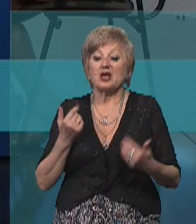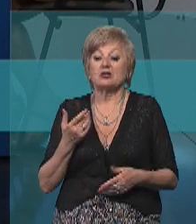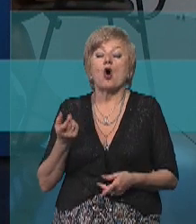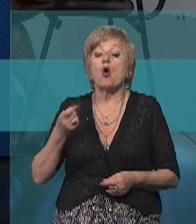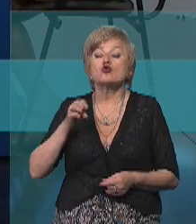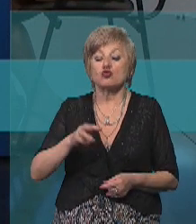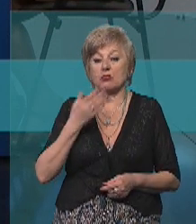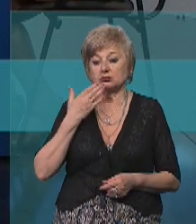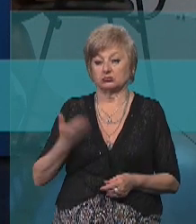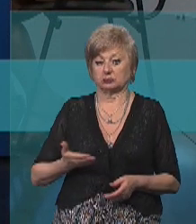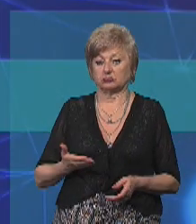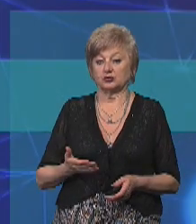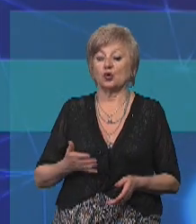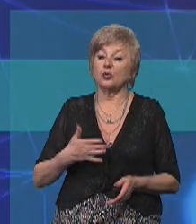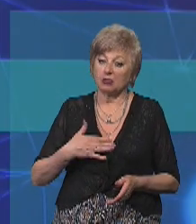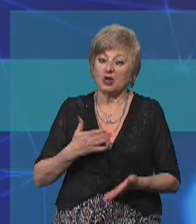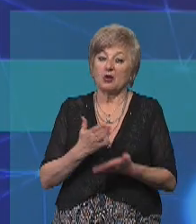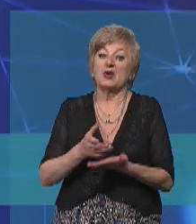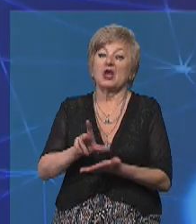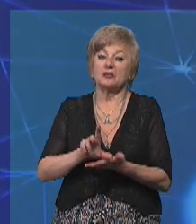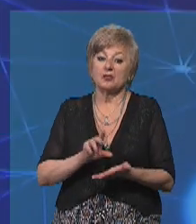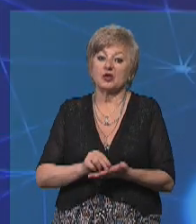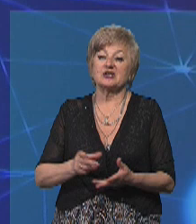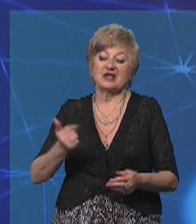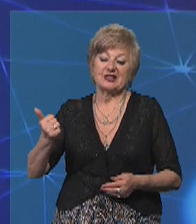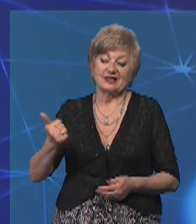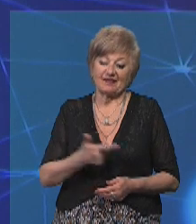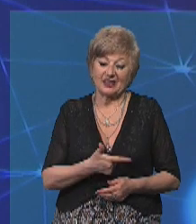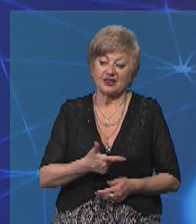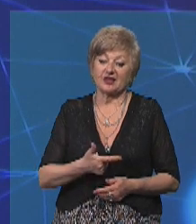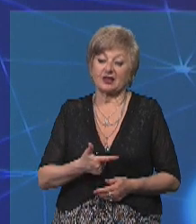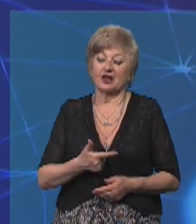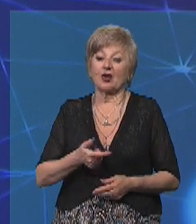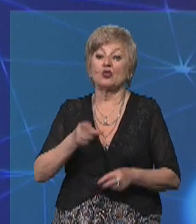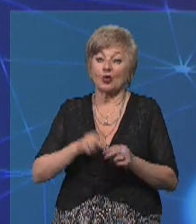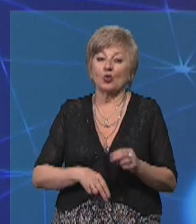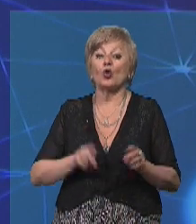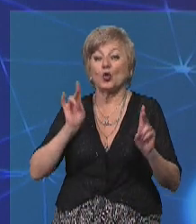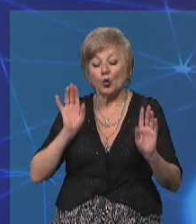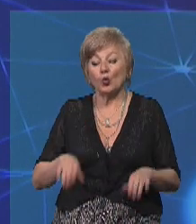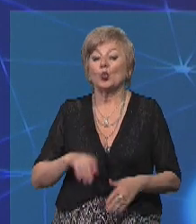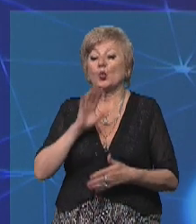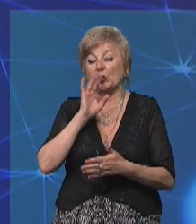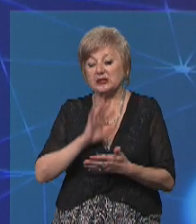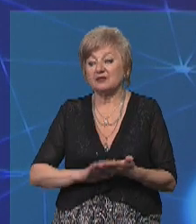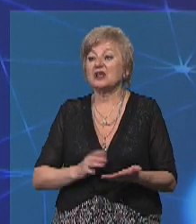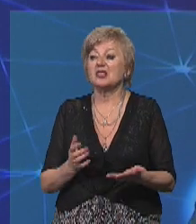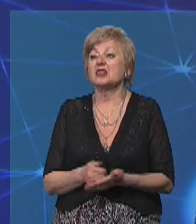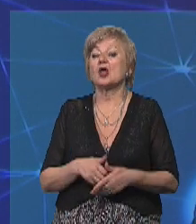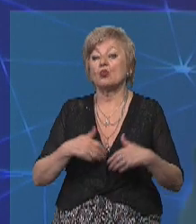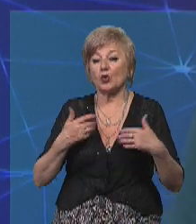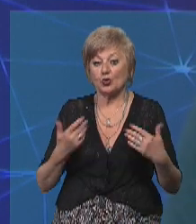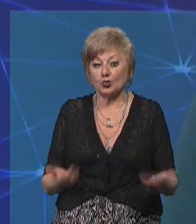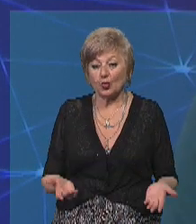звітувати? Хоча ми маємо приклад людини, яка обіцяла за 2 тижні закінчити війну, а потім вийшла і сказала, ну, вибачте, не вийшло, хлопці.